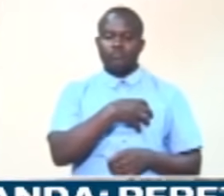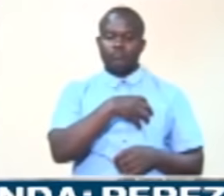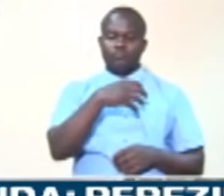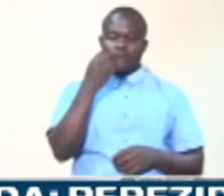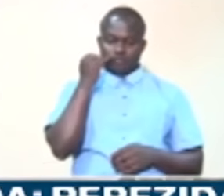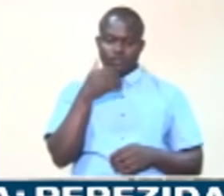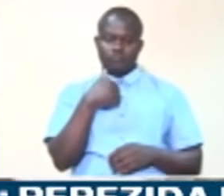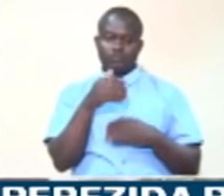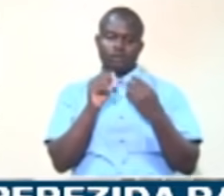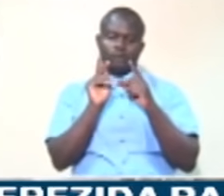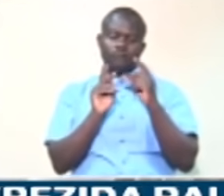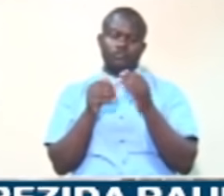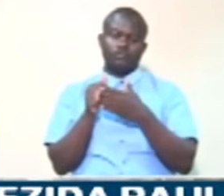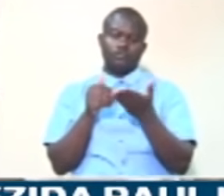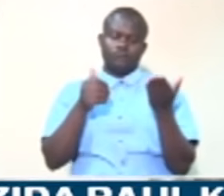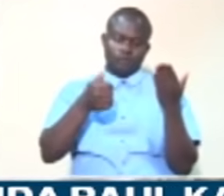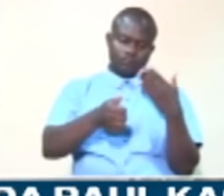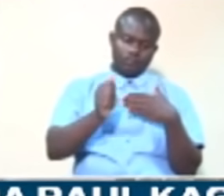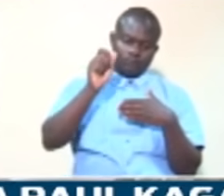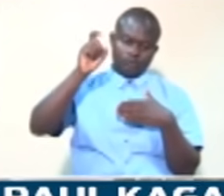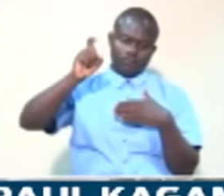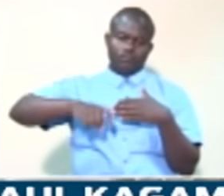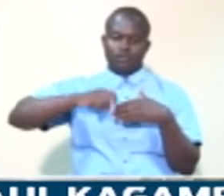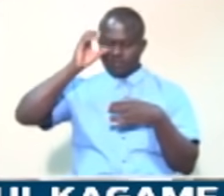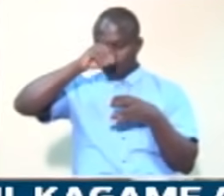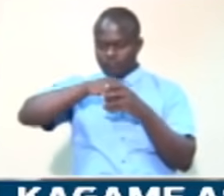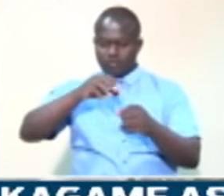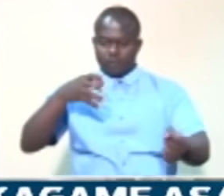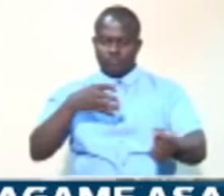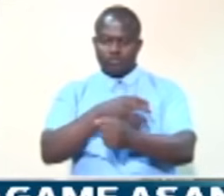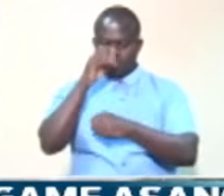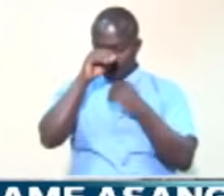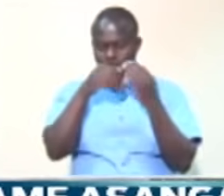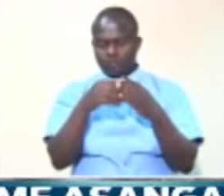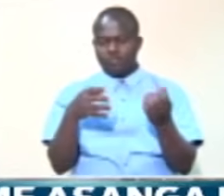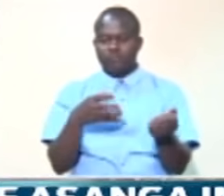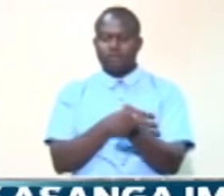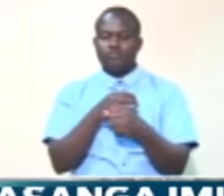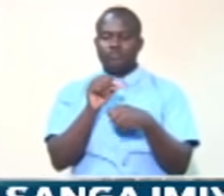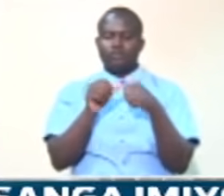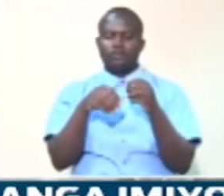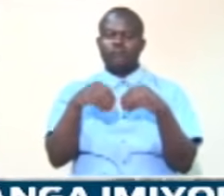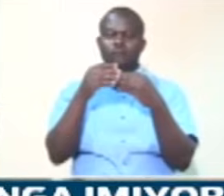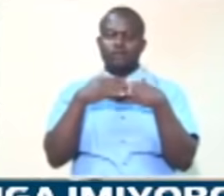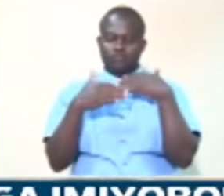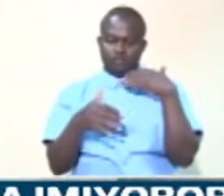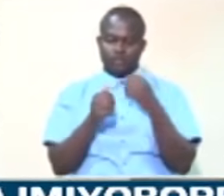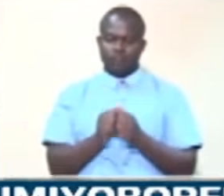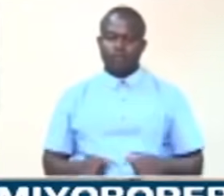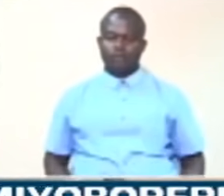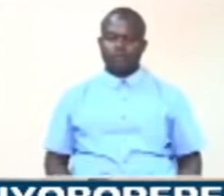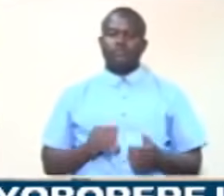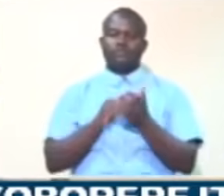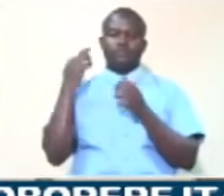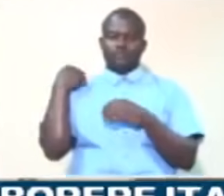iyo gifite abaturage abo baturage nibo bagomba kwishakamo imbaraga bakishakamo ubushobozi nyine mu bijyanye no gutanga amaraso ikigo